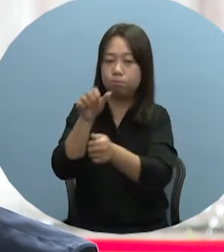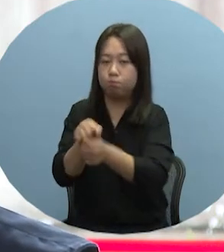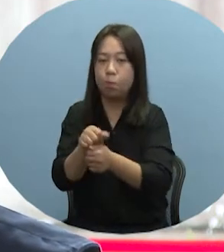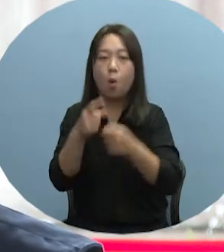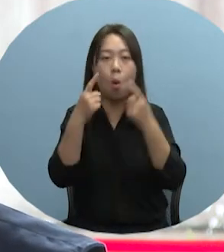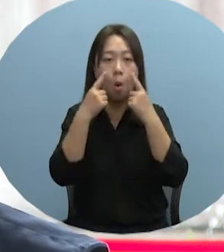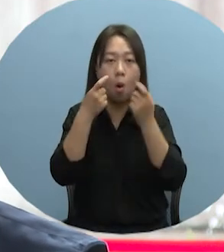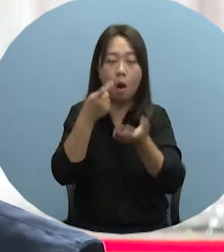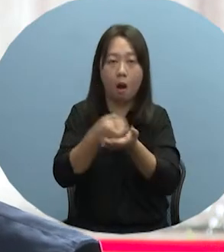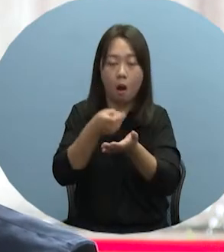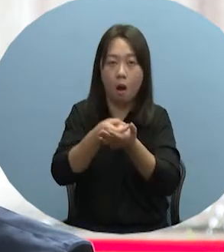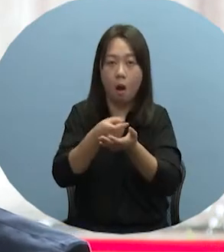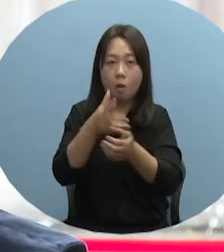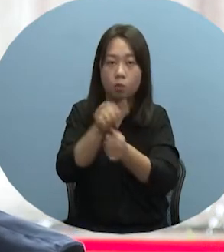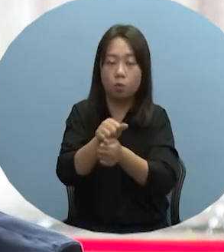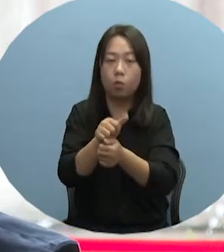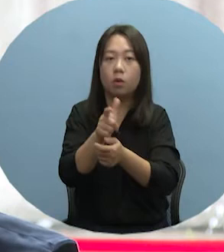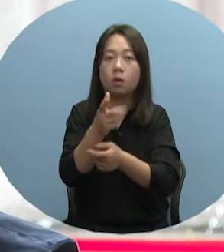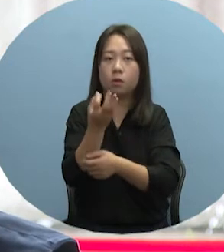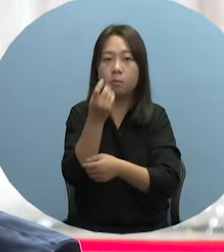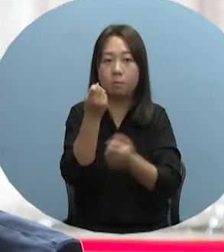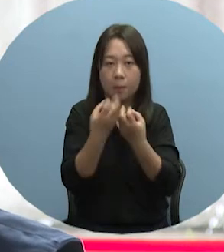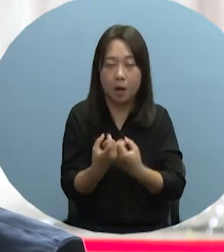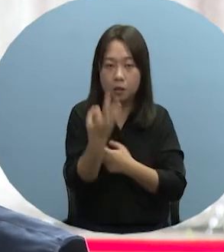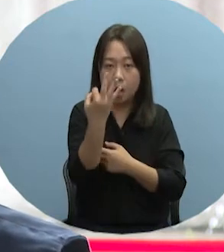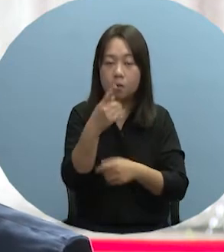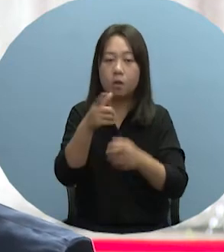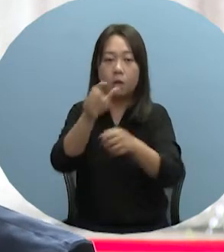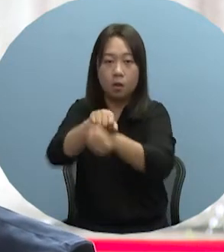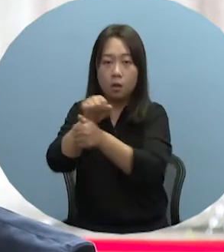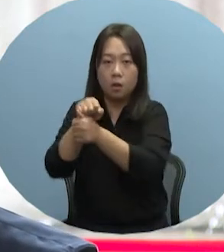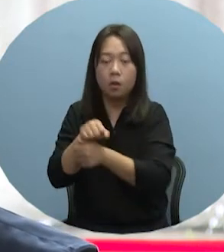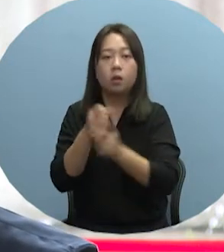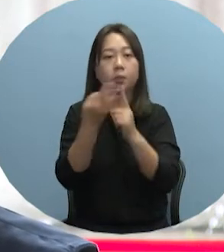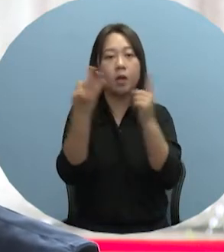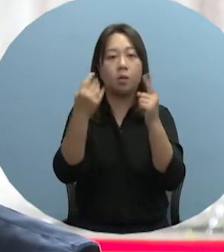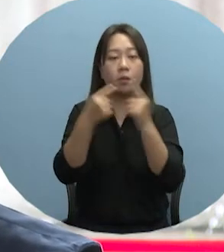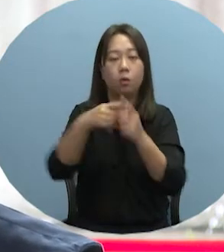龙虾案件，拘捕了13人，全部是